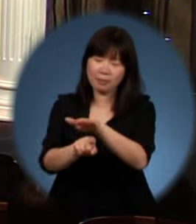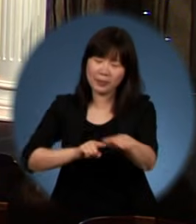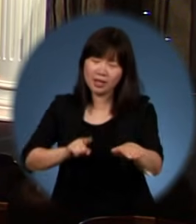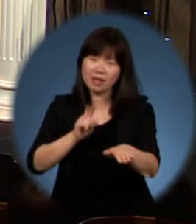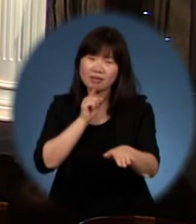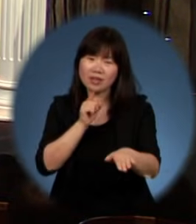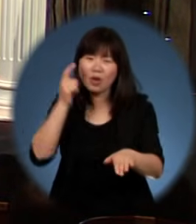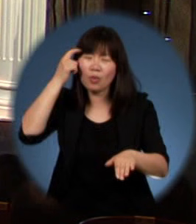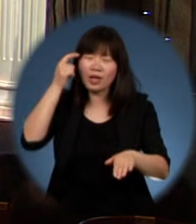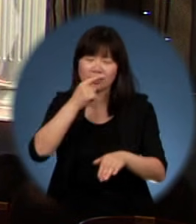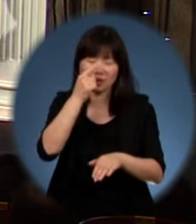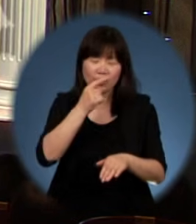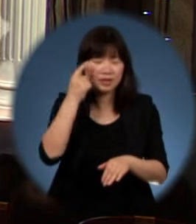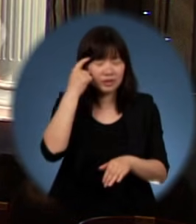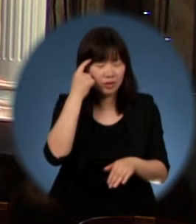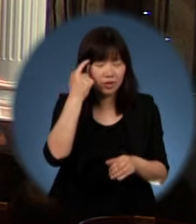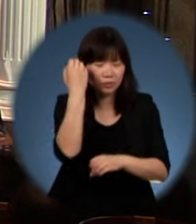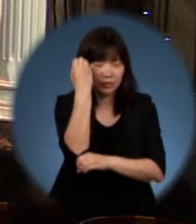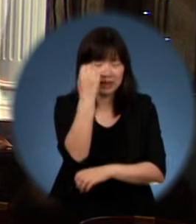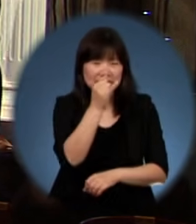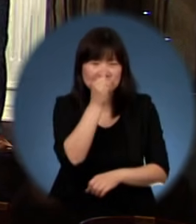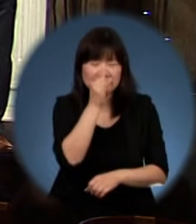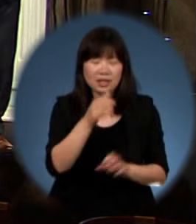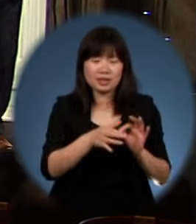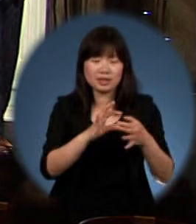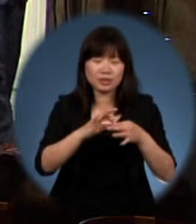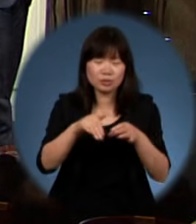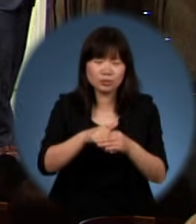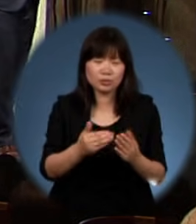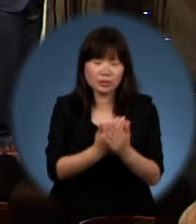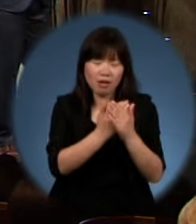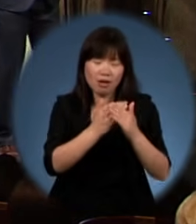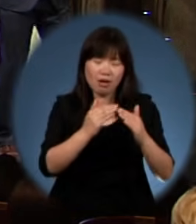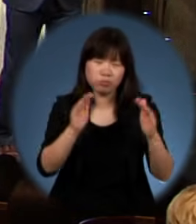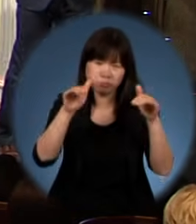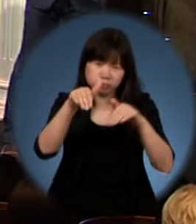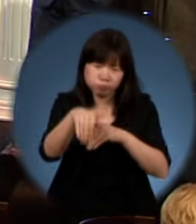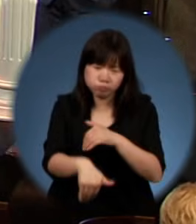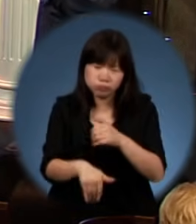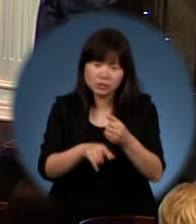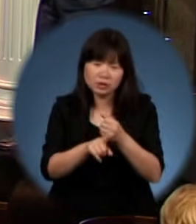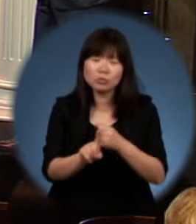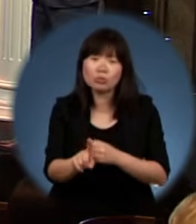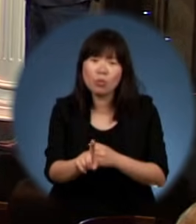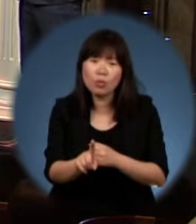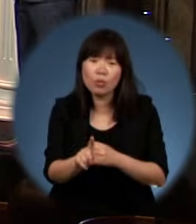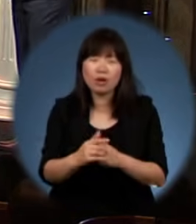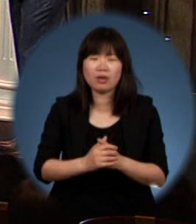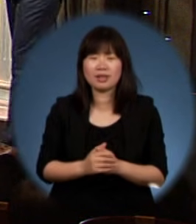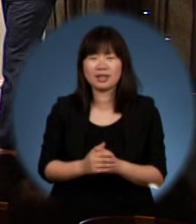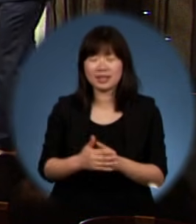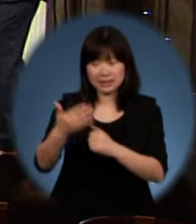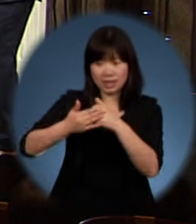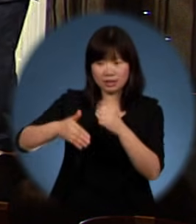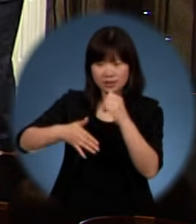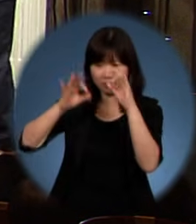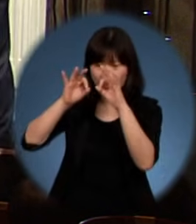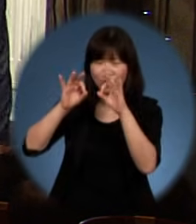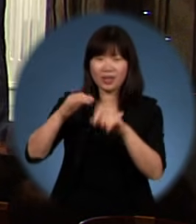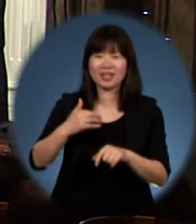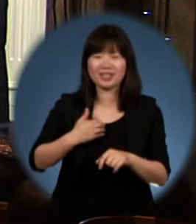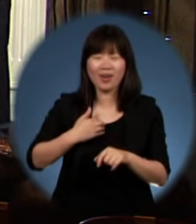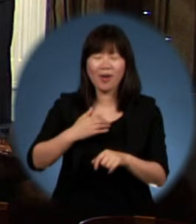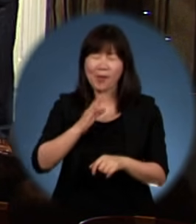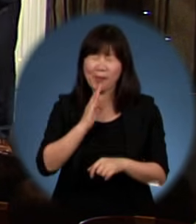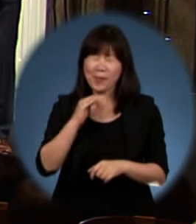서양 정신의 풀이가 된 그리스 문명이 쇠퇴 했을까요 이사진 보십시오 저희